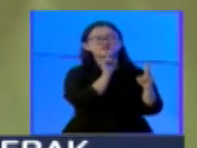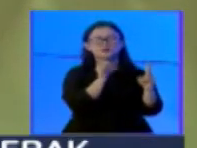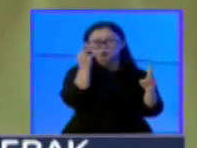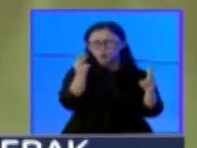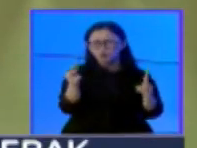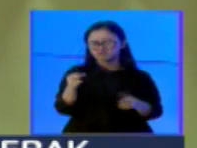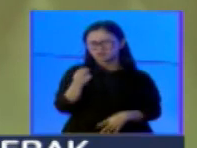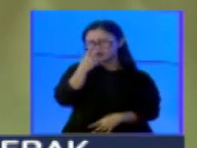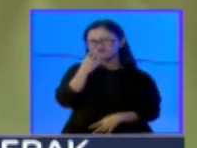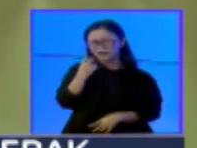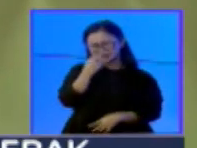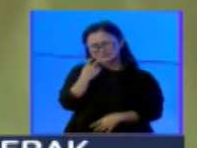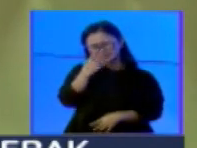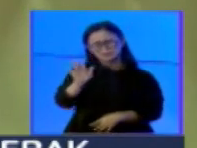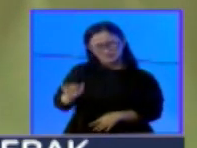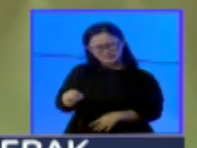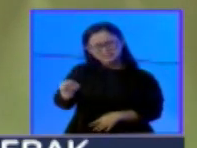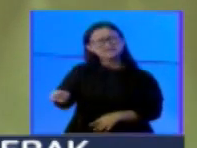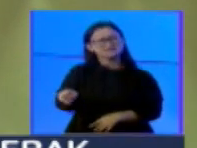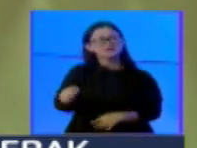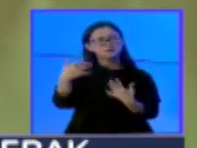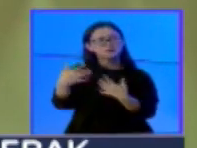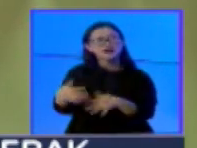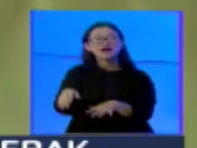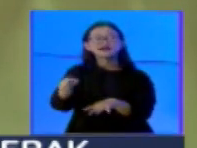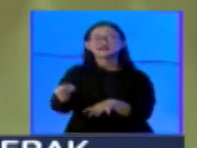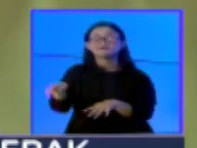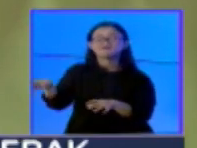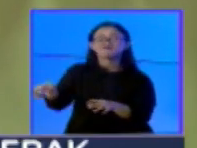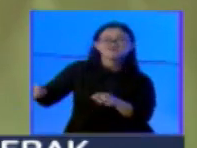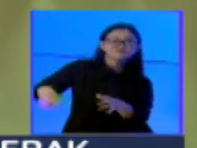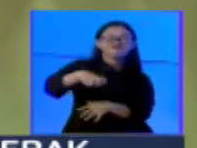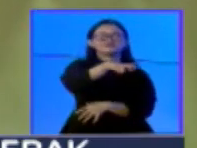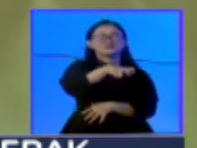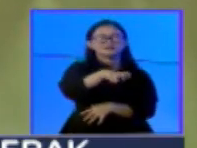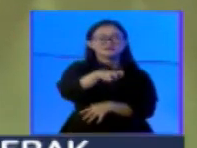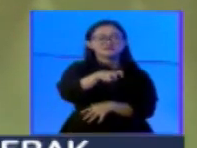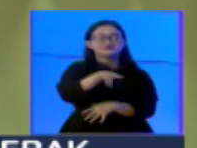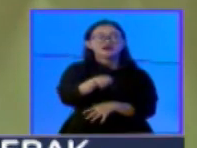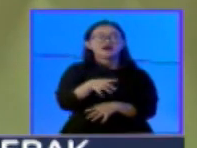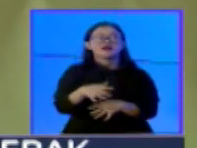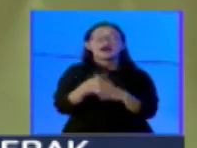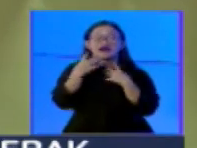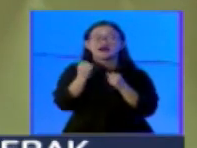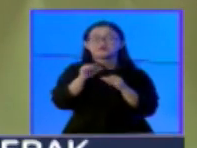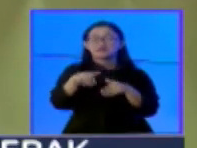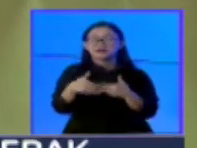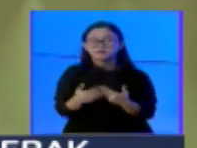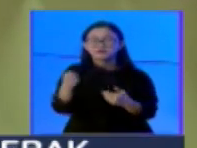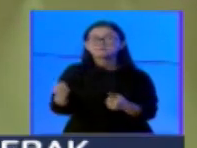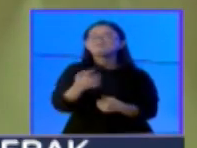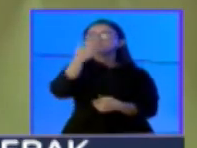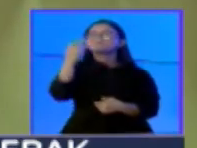masih bernafas. Jadi mereka berpikir dengan membawa keluar itu, si almarhum ini mendapatkan udara